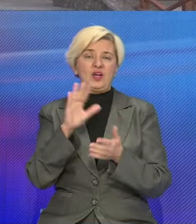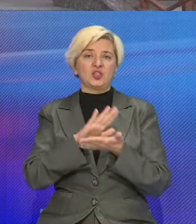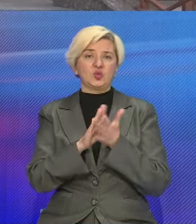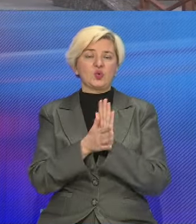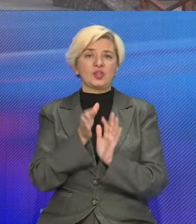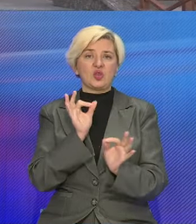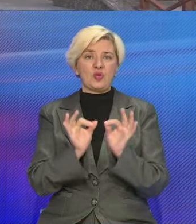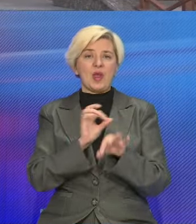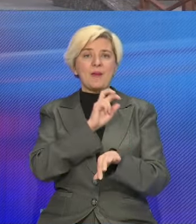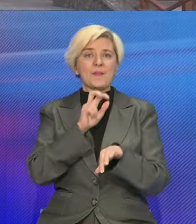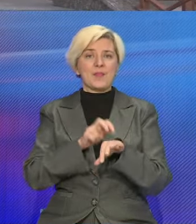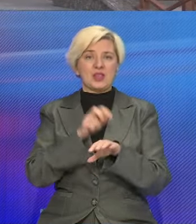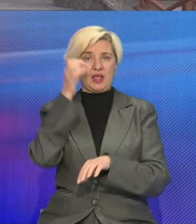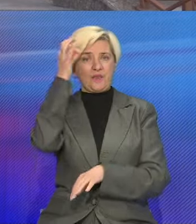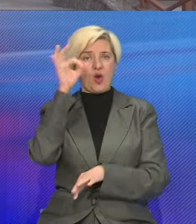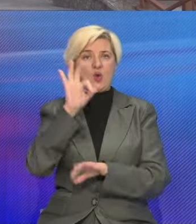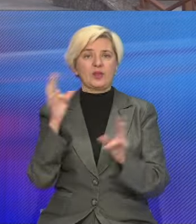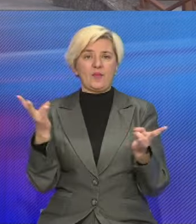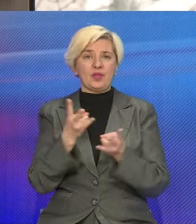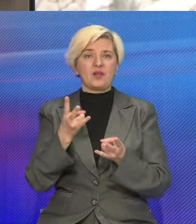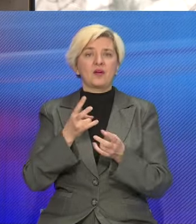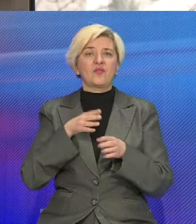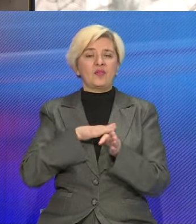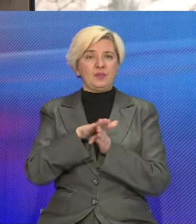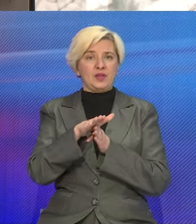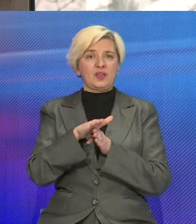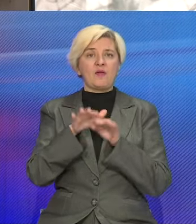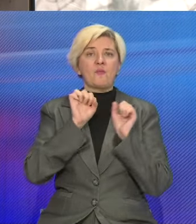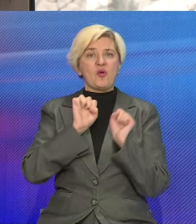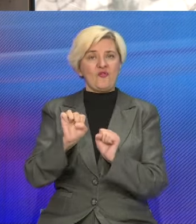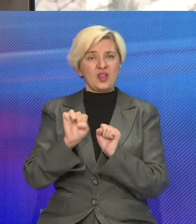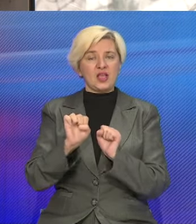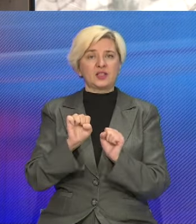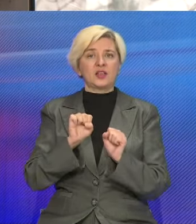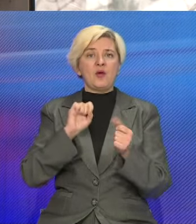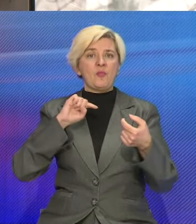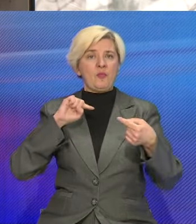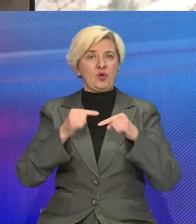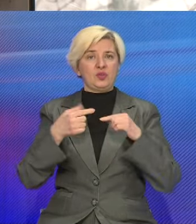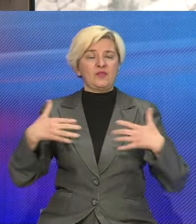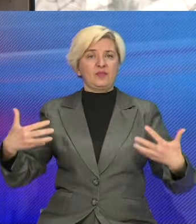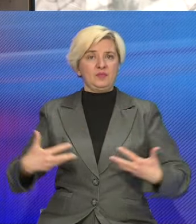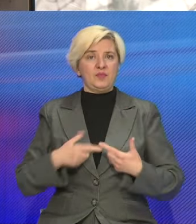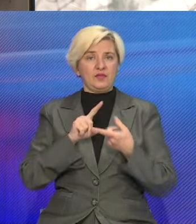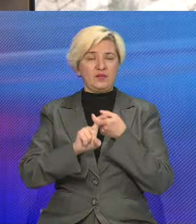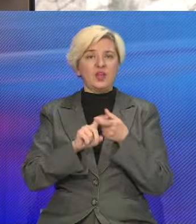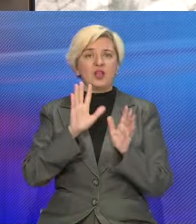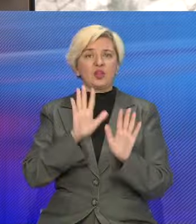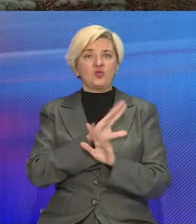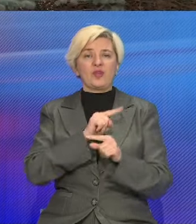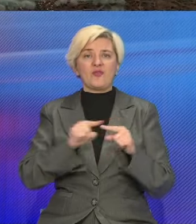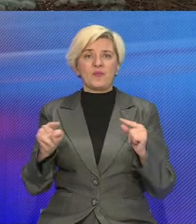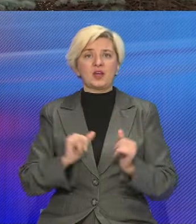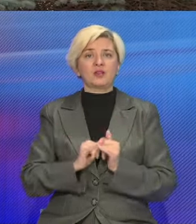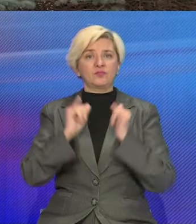Медики нагадують об необхідності протримлюватися мер профілактики в острих респіраторних інфекціях не тільки уперед подйому захворування,